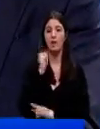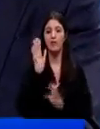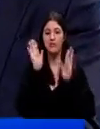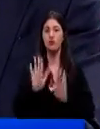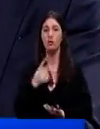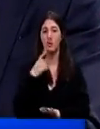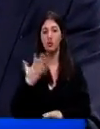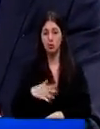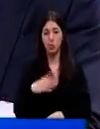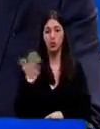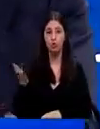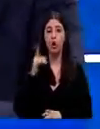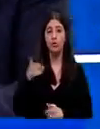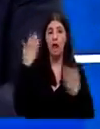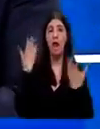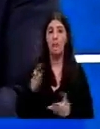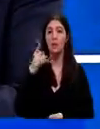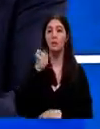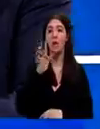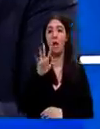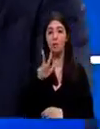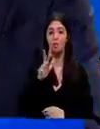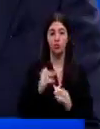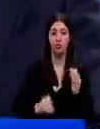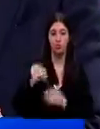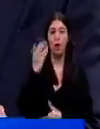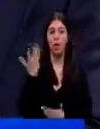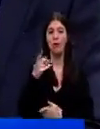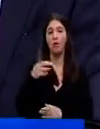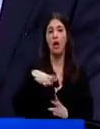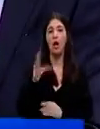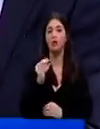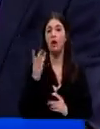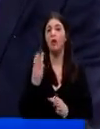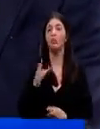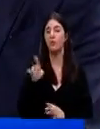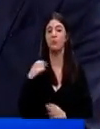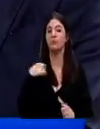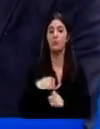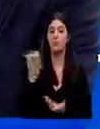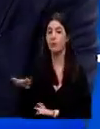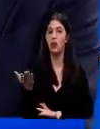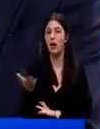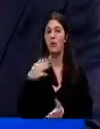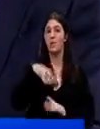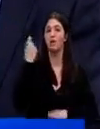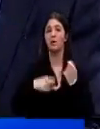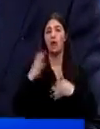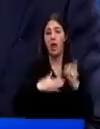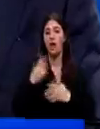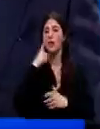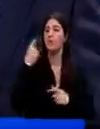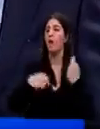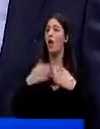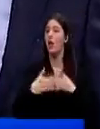frenlemek istiyorsunuz. Ona rağmen %53 artıyor dolar ama o dersi almamışlar. Şimdi yine Merkez Bankası eliyle, kamu